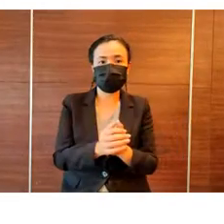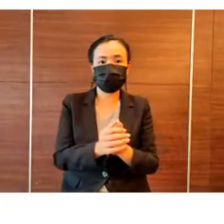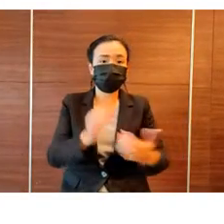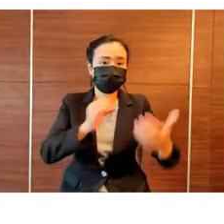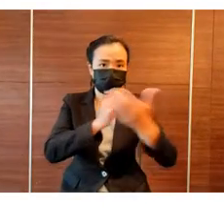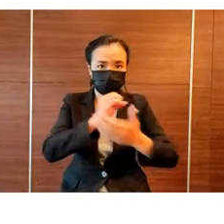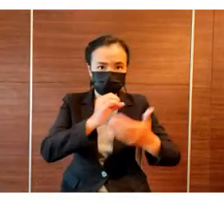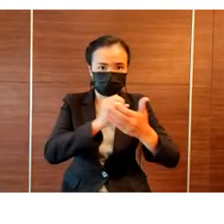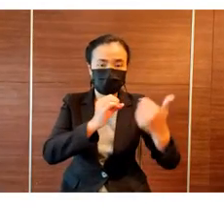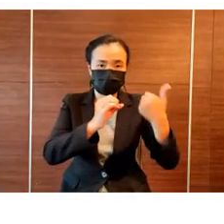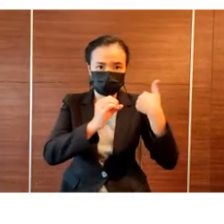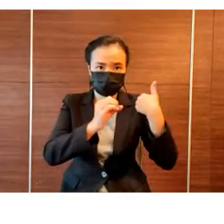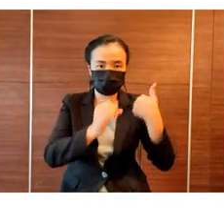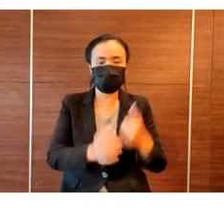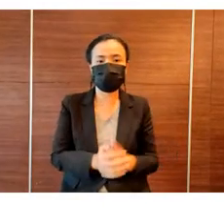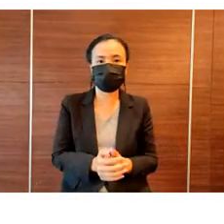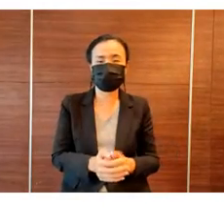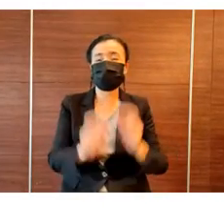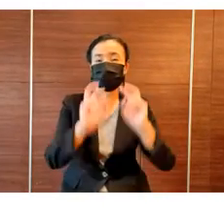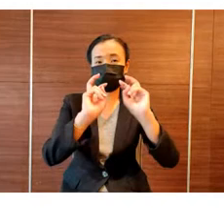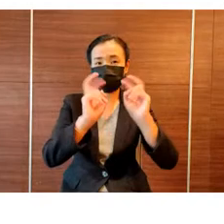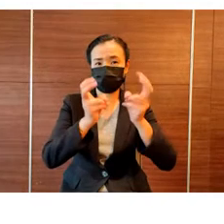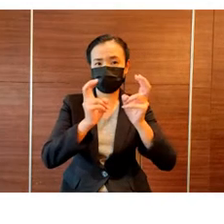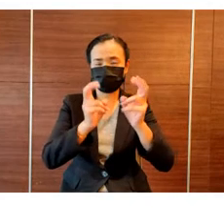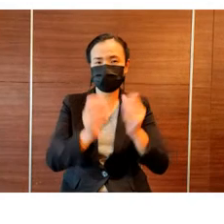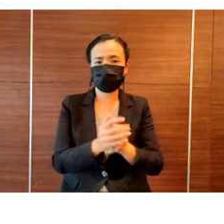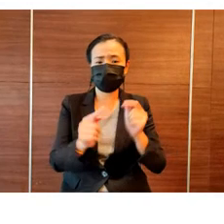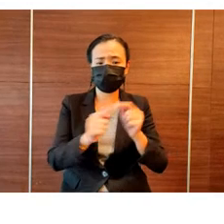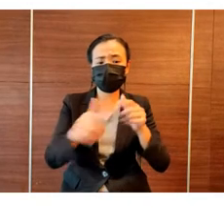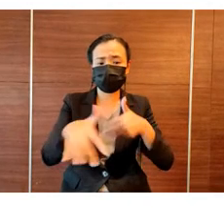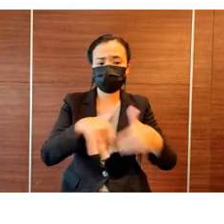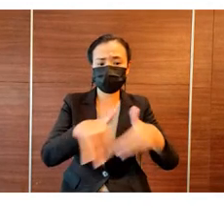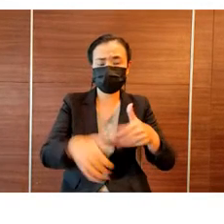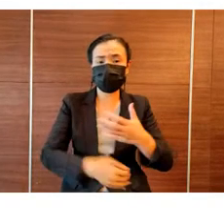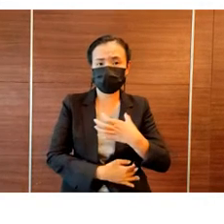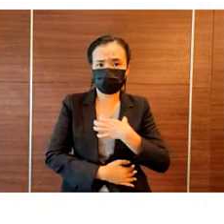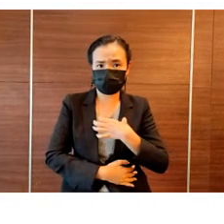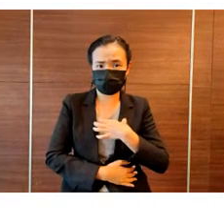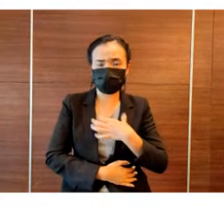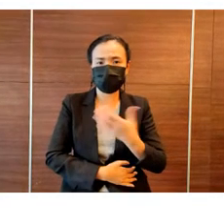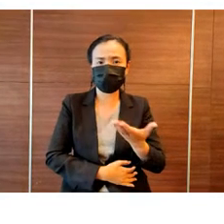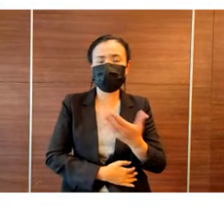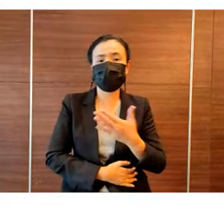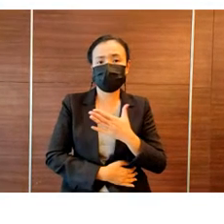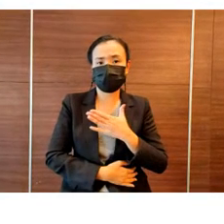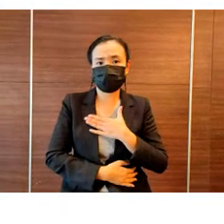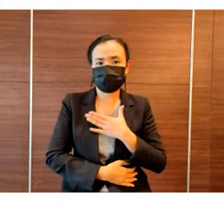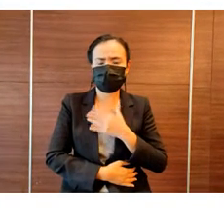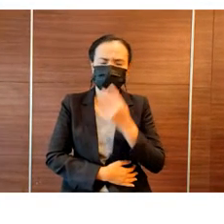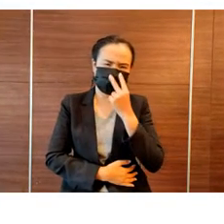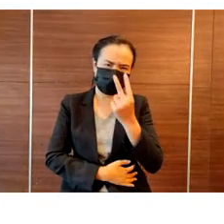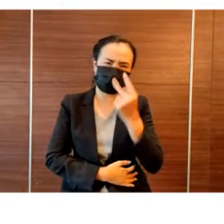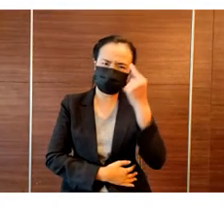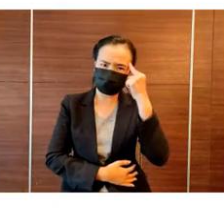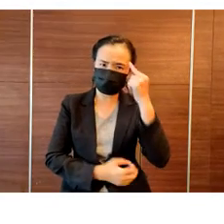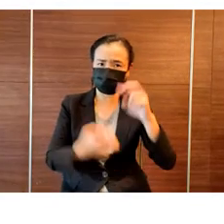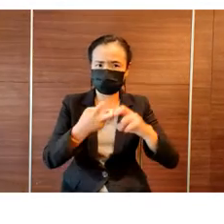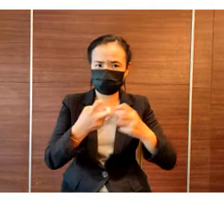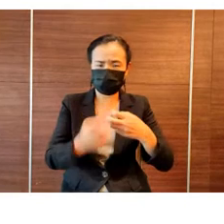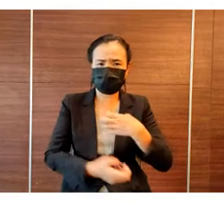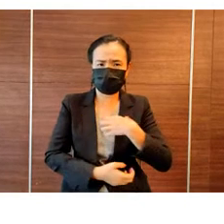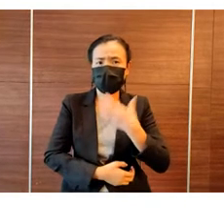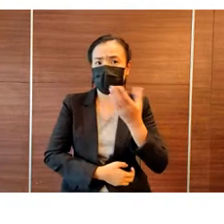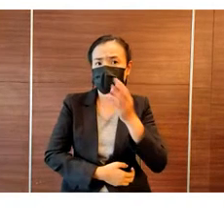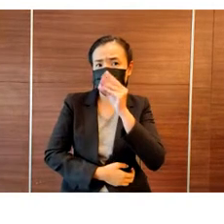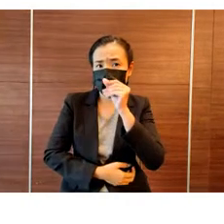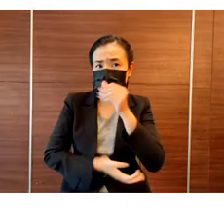ติดด้วยนะคะแล้วก็เห็นประเด็นนี้เนี่ยกับในชุมชนของเรานะคะในฐานะที่เราเห็นเนี่ยเราก็อยากจะให้คุณอาร์คล